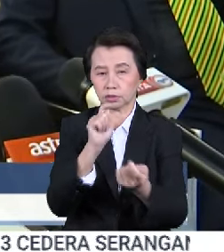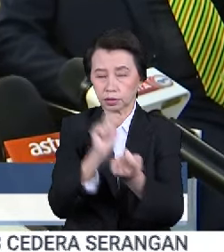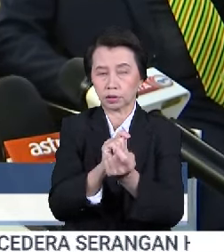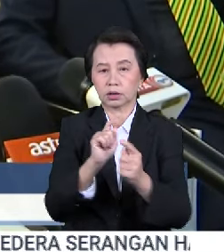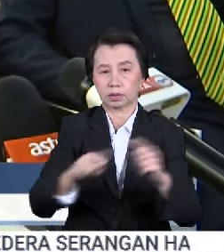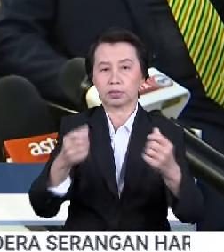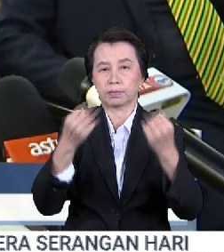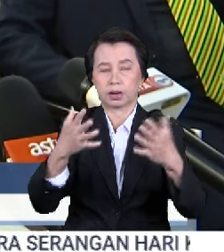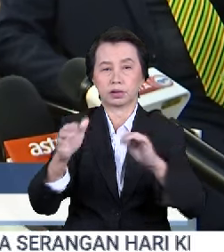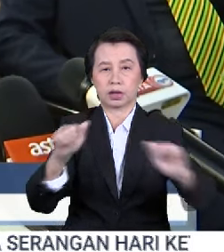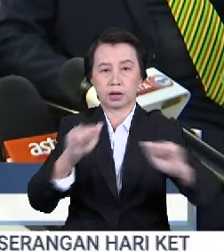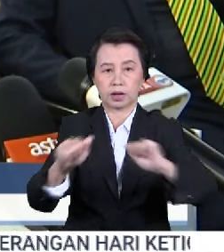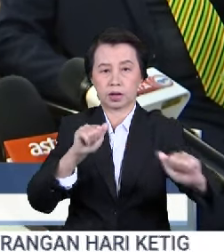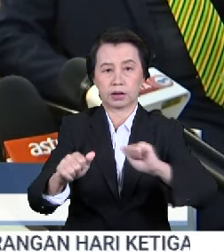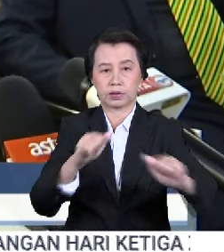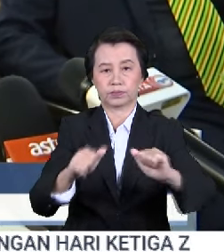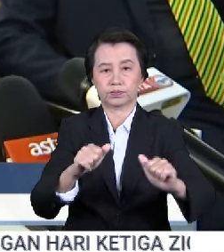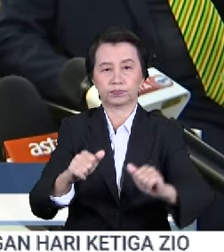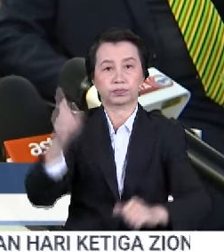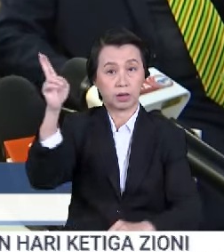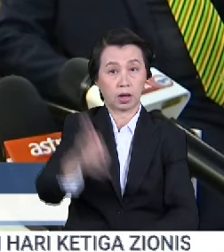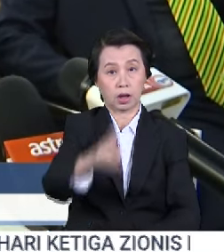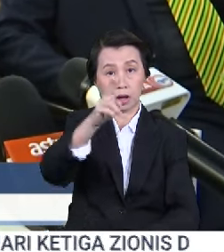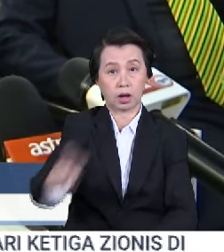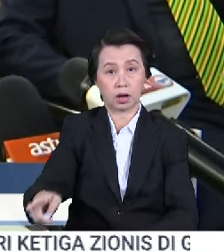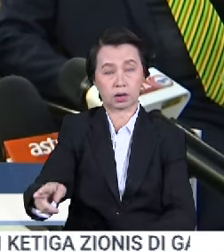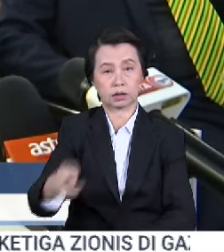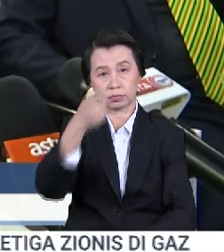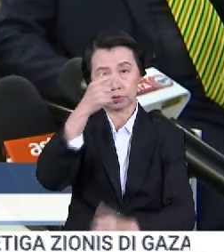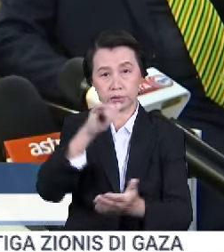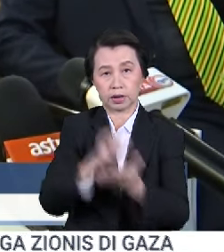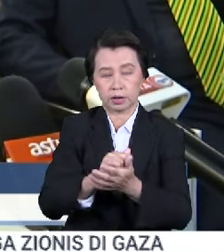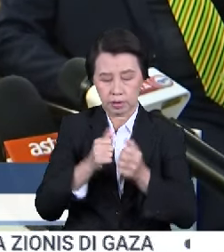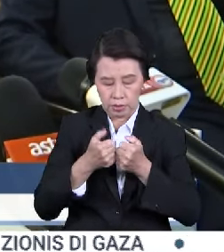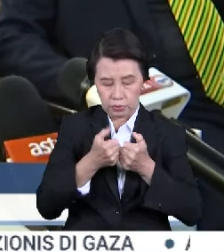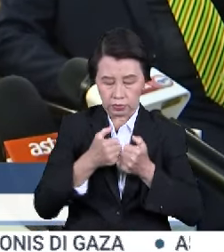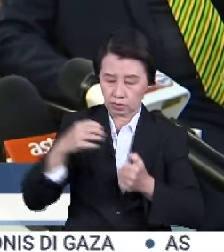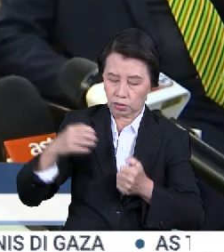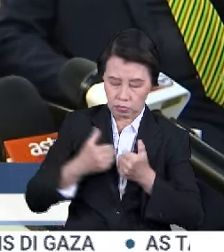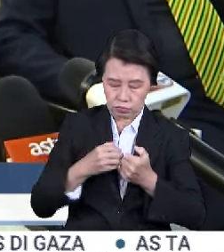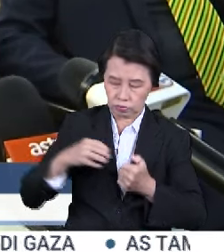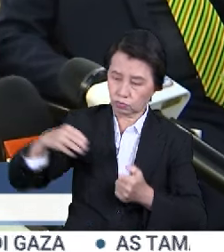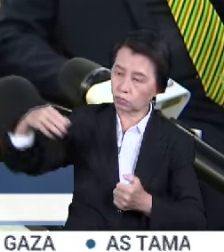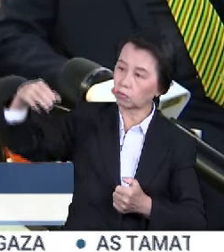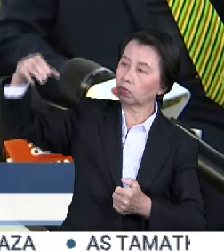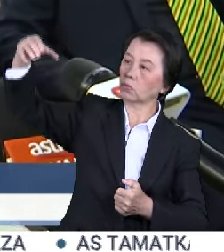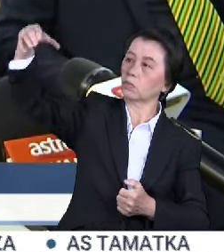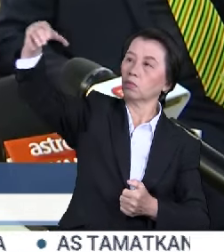Activity yang haram dan boleh digunakan